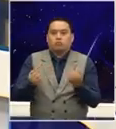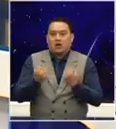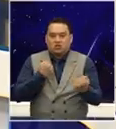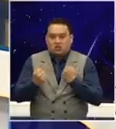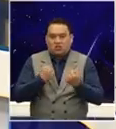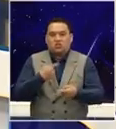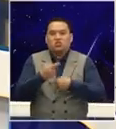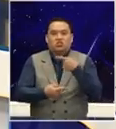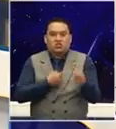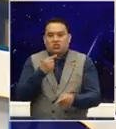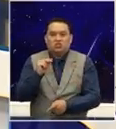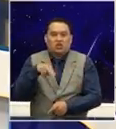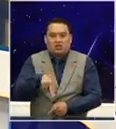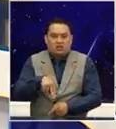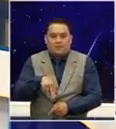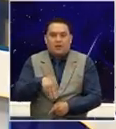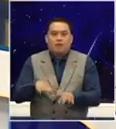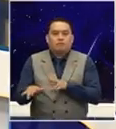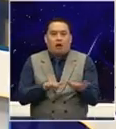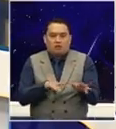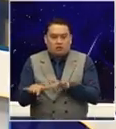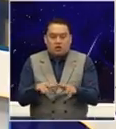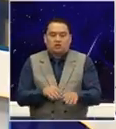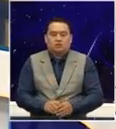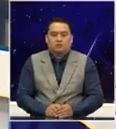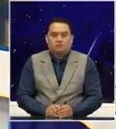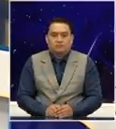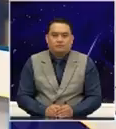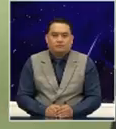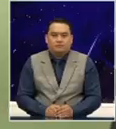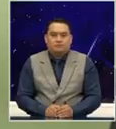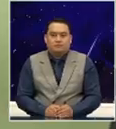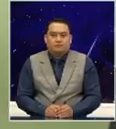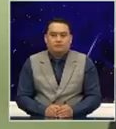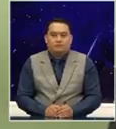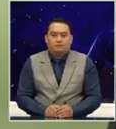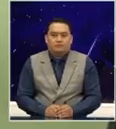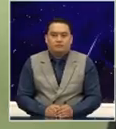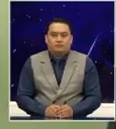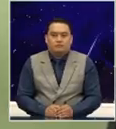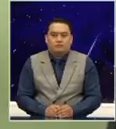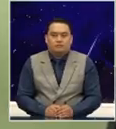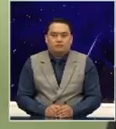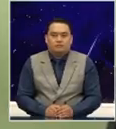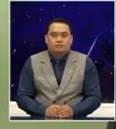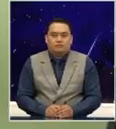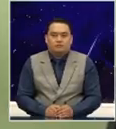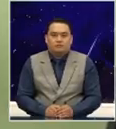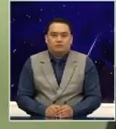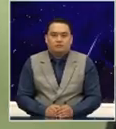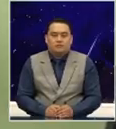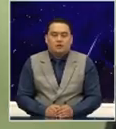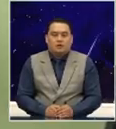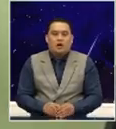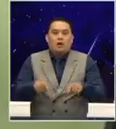через мессенджеры. Тренеры контролируют процесс в режиме онлайн. Так, при приседании бедро параллельно полу,